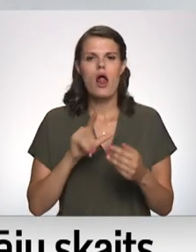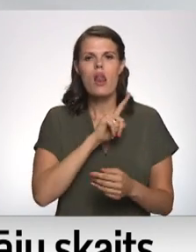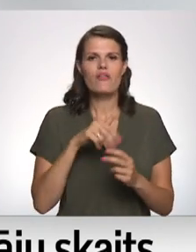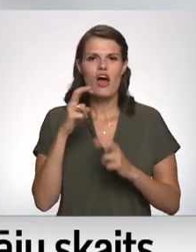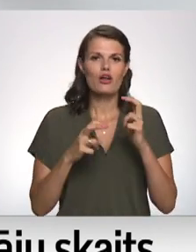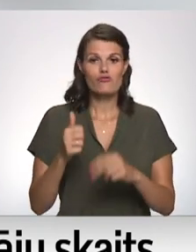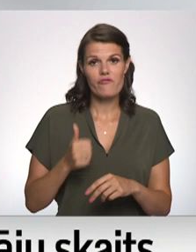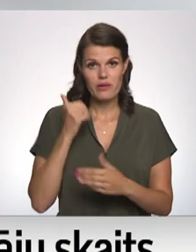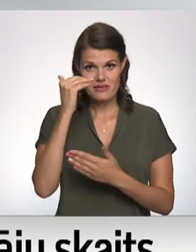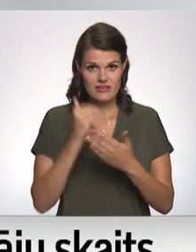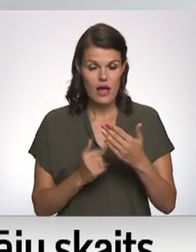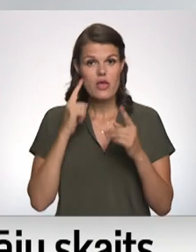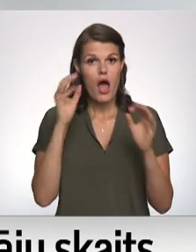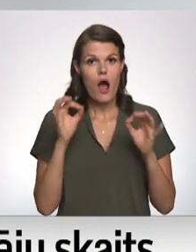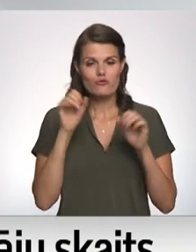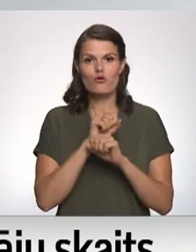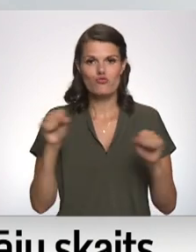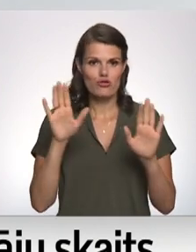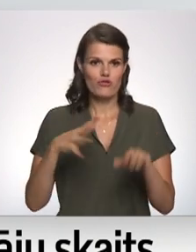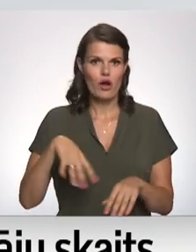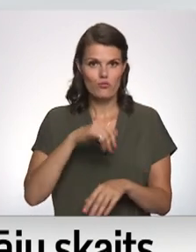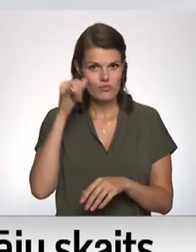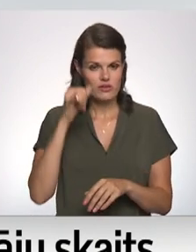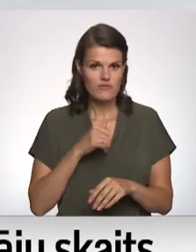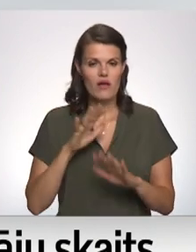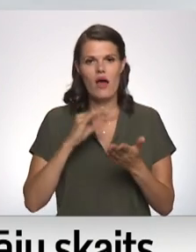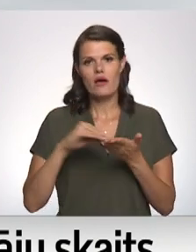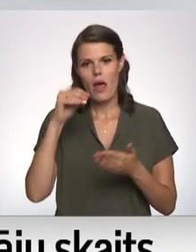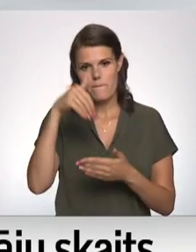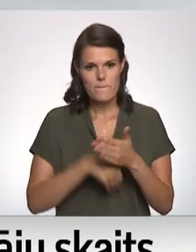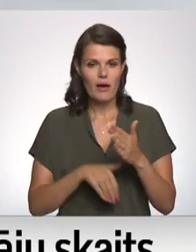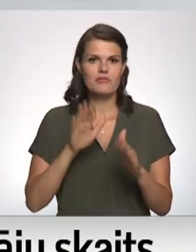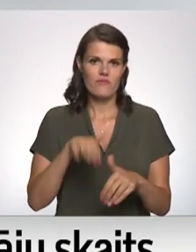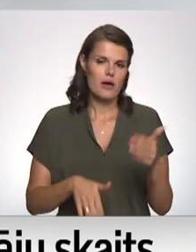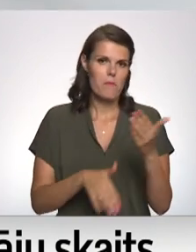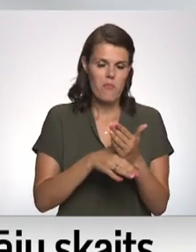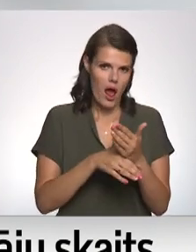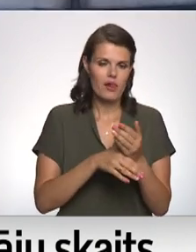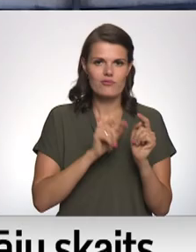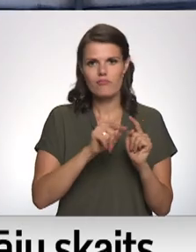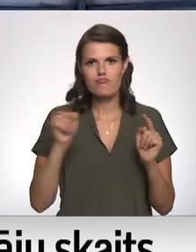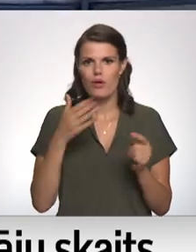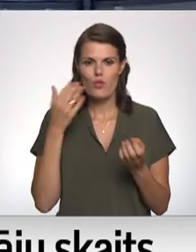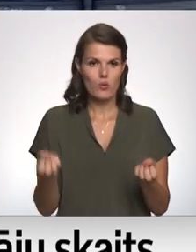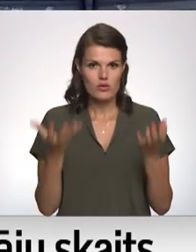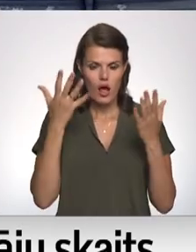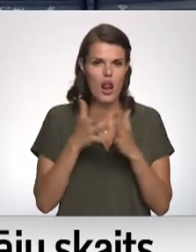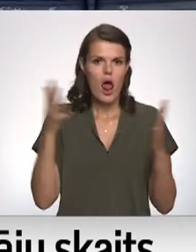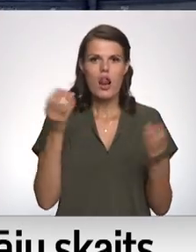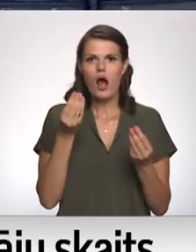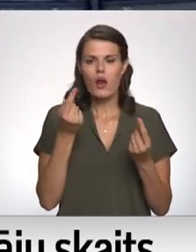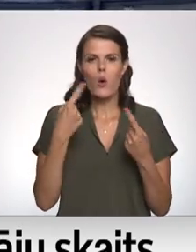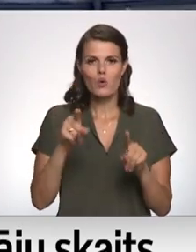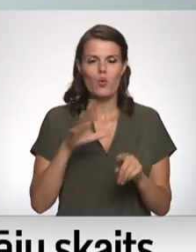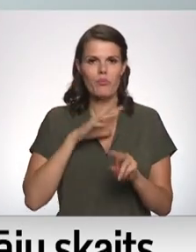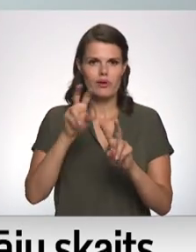sarakstu, taču, ja rodas aizdomas, droši var sazināties ar mums e-pastā, kur varam palīdzēt neskaidrību gadījumā. Līdz šim lielākā summa, ko